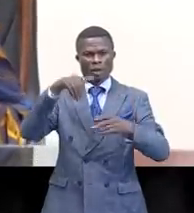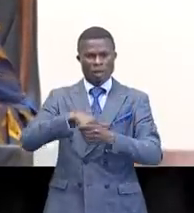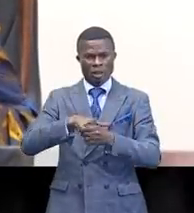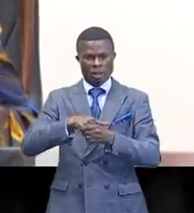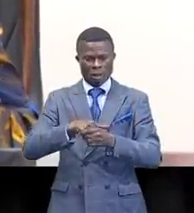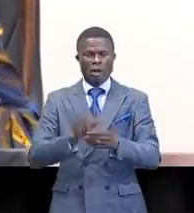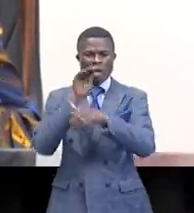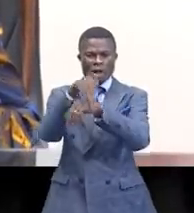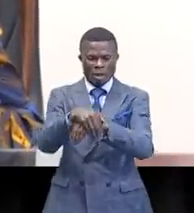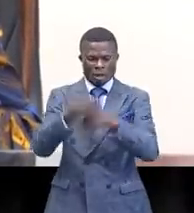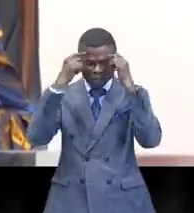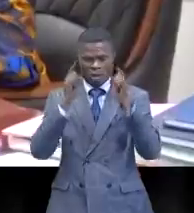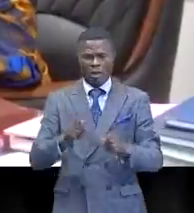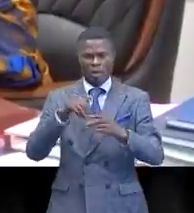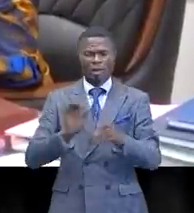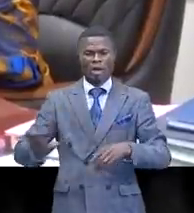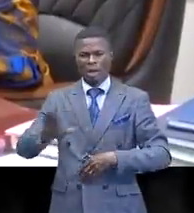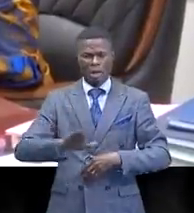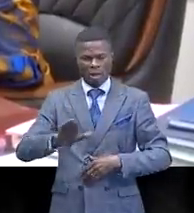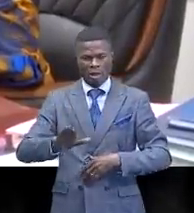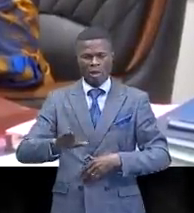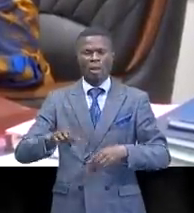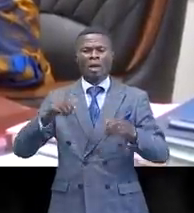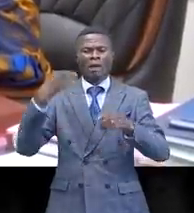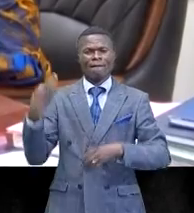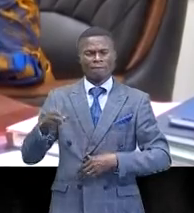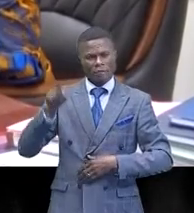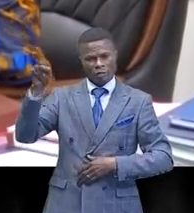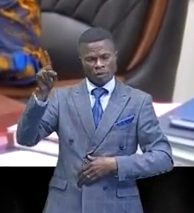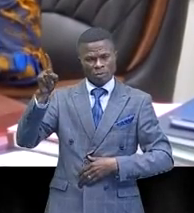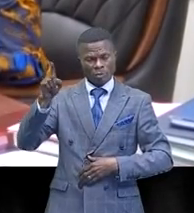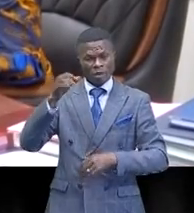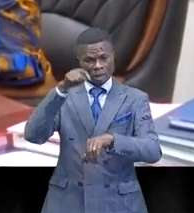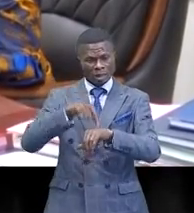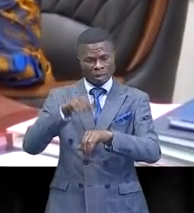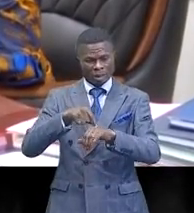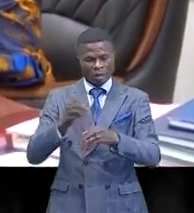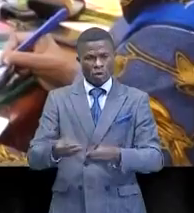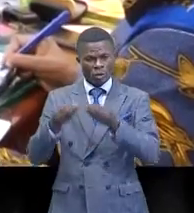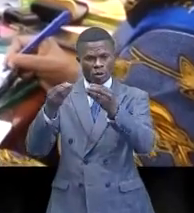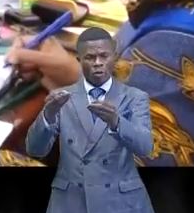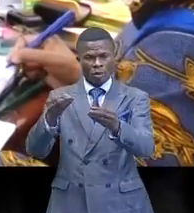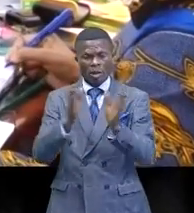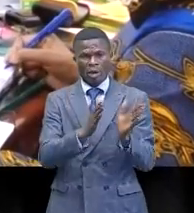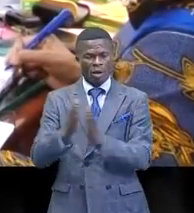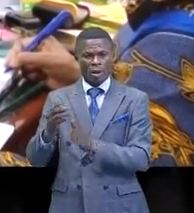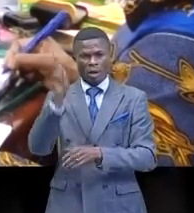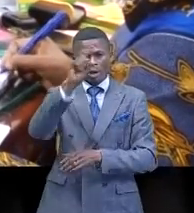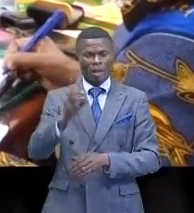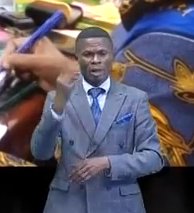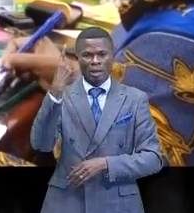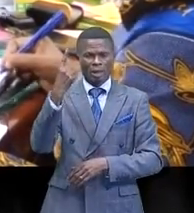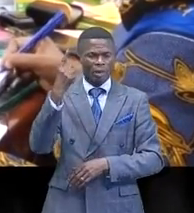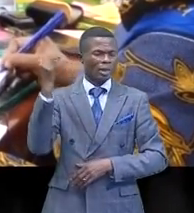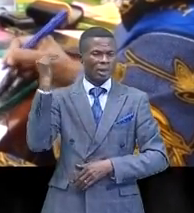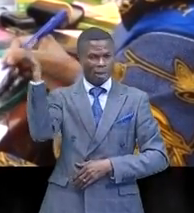sa contribution déterminée au niveau national à l'accord de Paris, si le délai initial des dépôts était prévu le 31